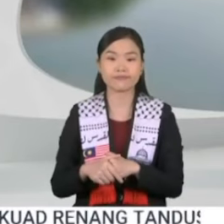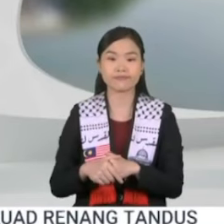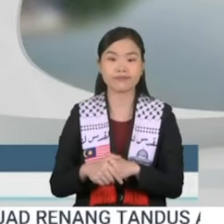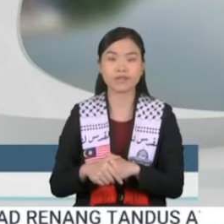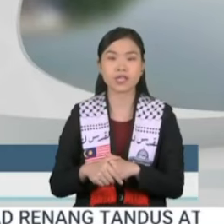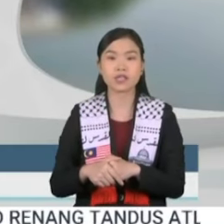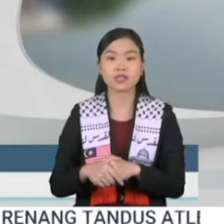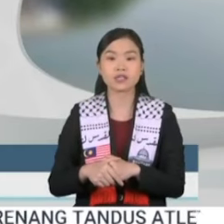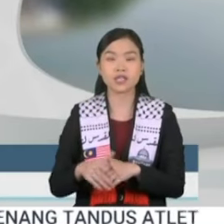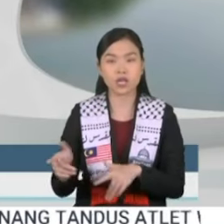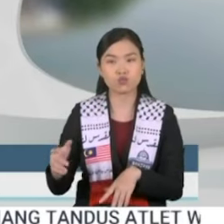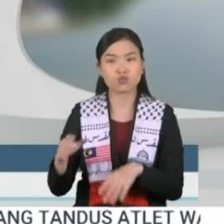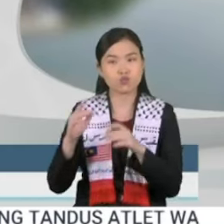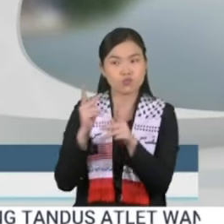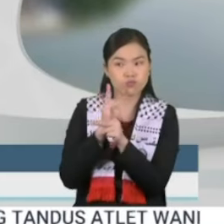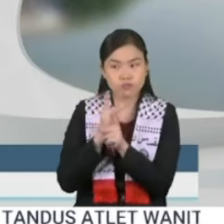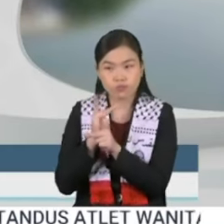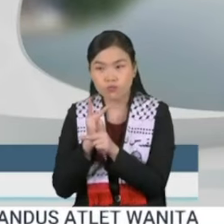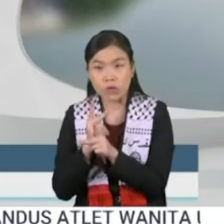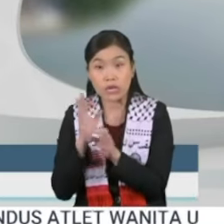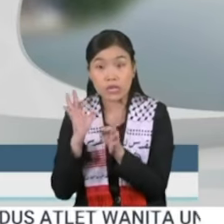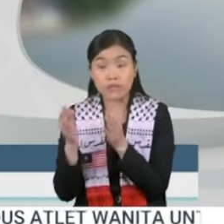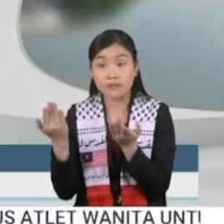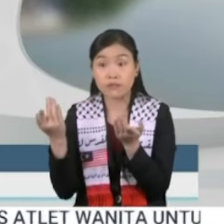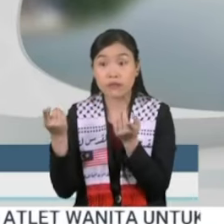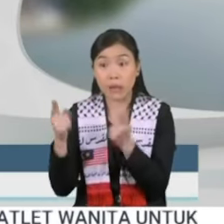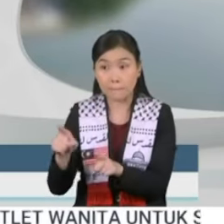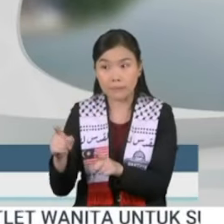turut mengambil langkah berjaga-jaga sekiranya berlaku